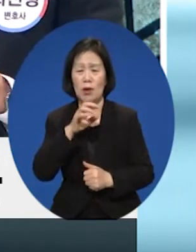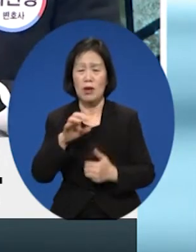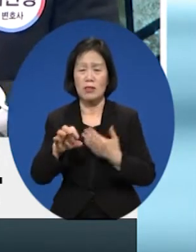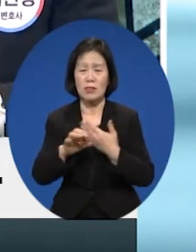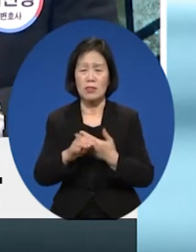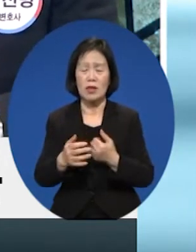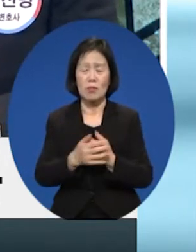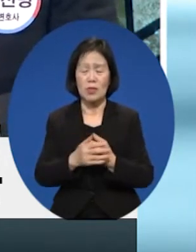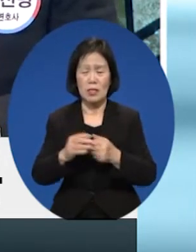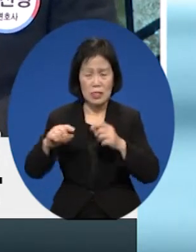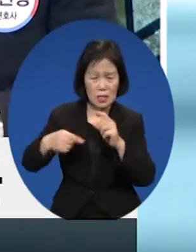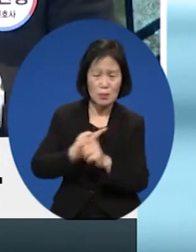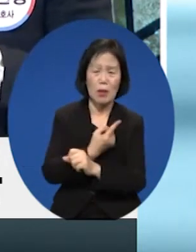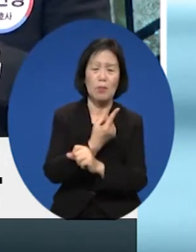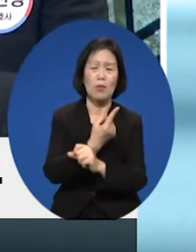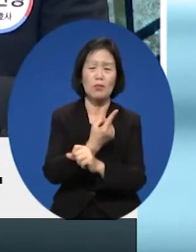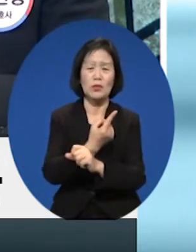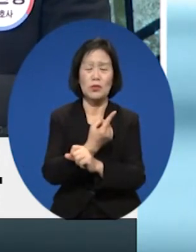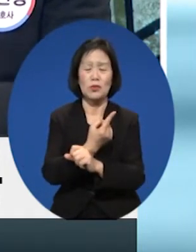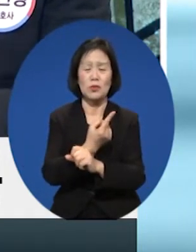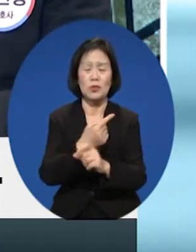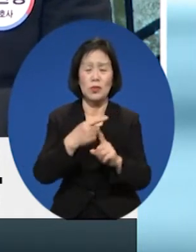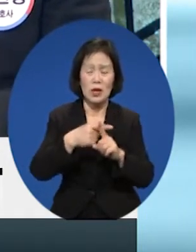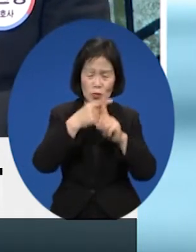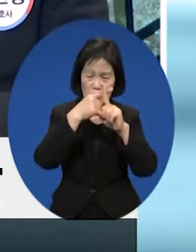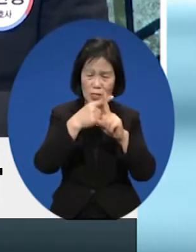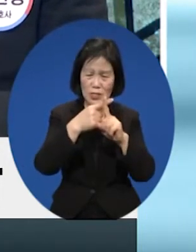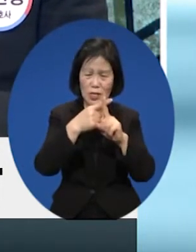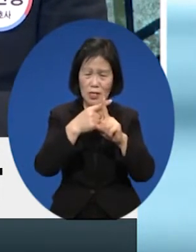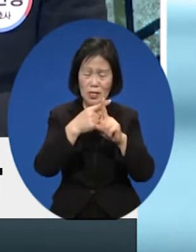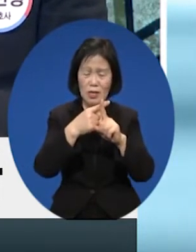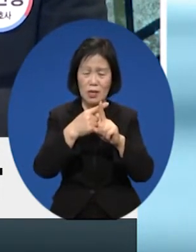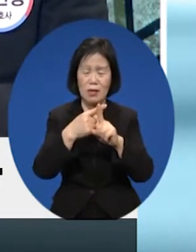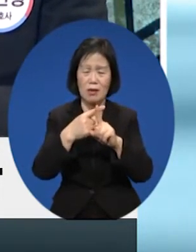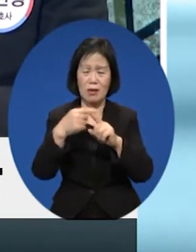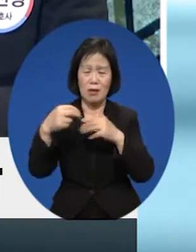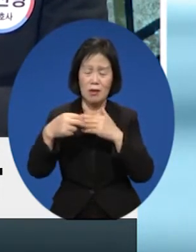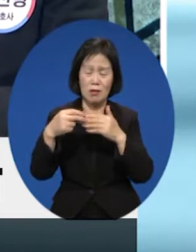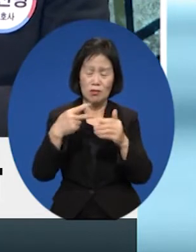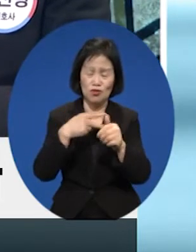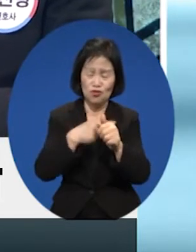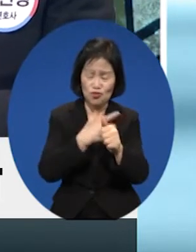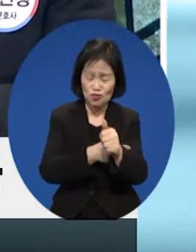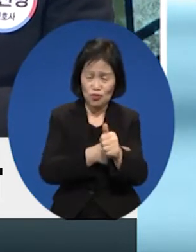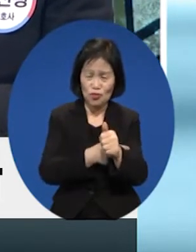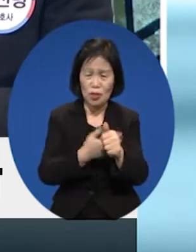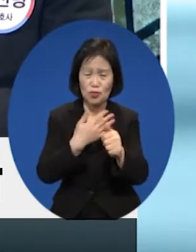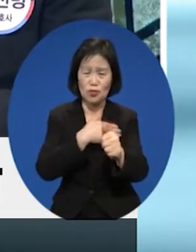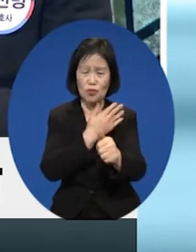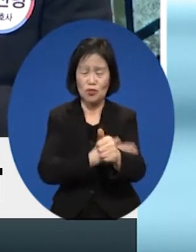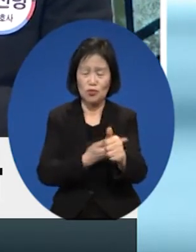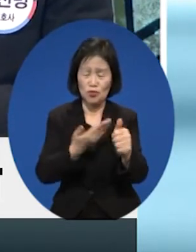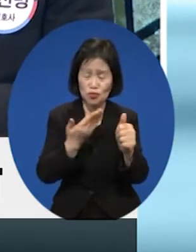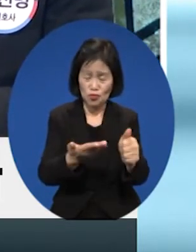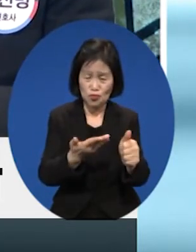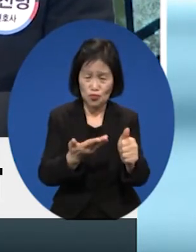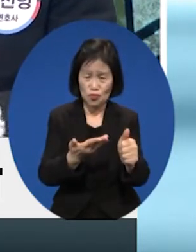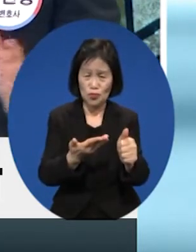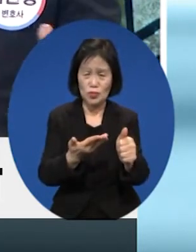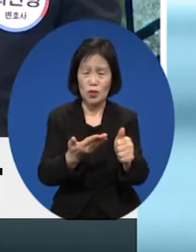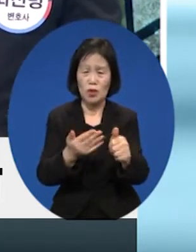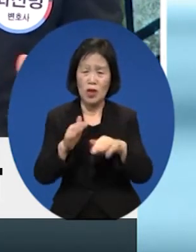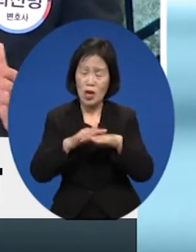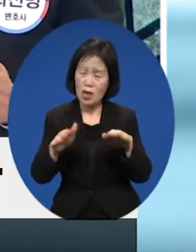갑자기 꼼수로서 간호사들한테 어떤 의료할 수 있는 권리를 준다는 식으로 해가지고 해결을 하려고 한다는 사실